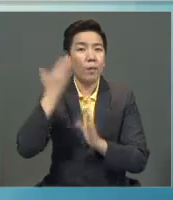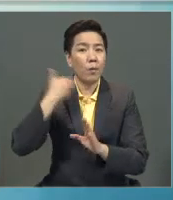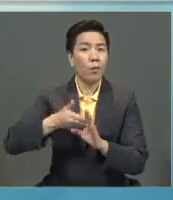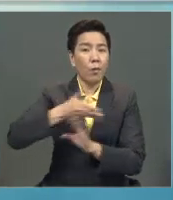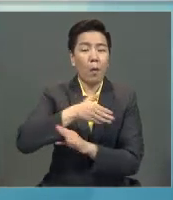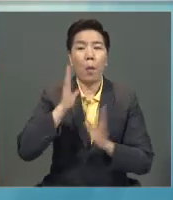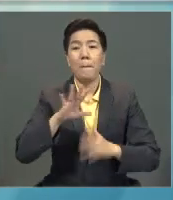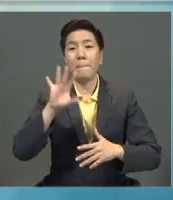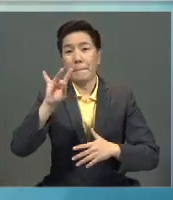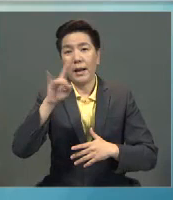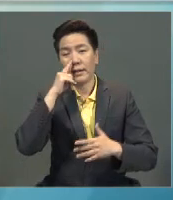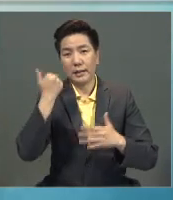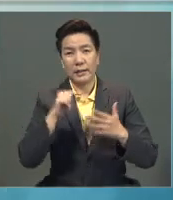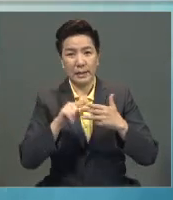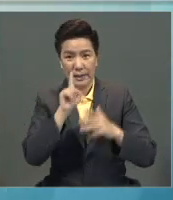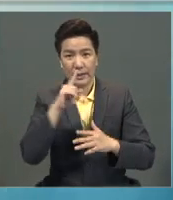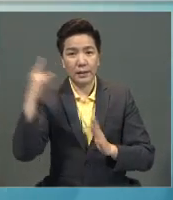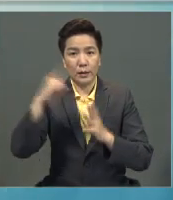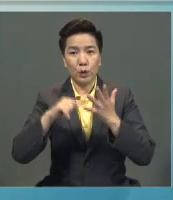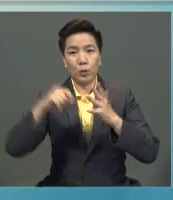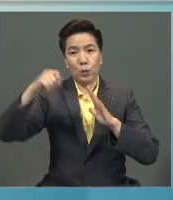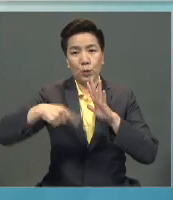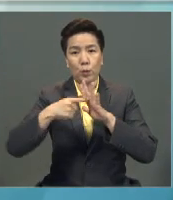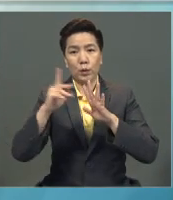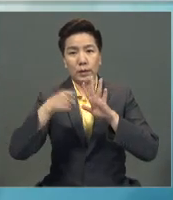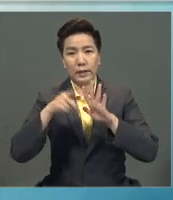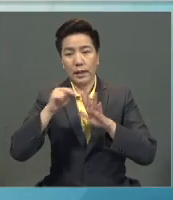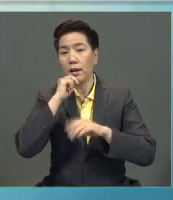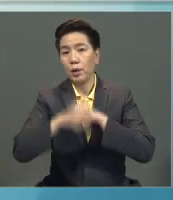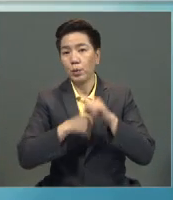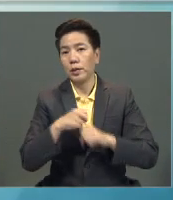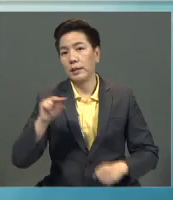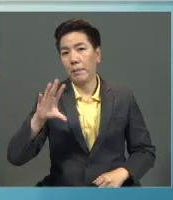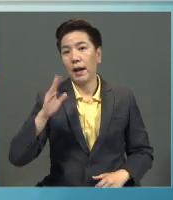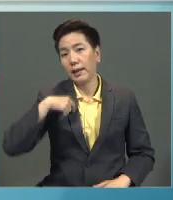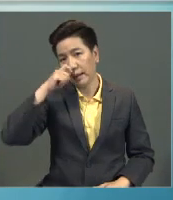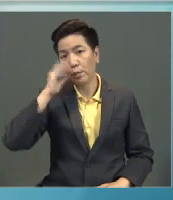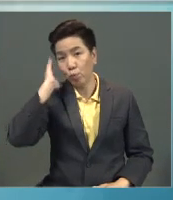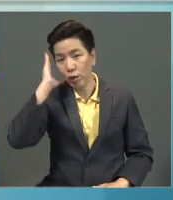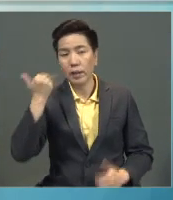กรกฎาคมออกมาถึงเมืองไทยเนี่ยนะคะเป็นเที่ยวบินเดียวกับที่เคยรายงานก่อนหน้านี้แล้ว8คนอีกหนึ่งคนกลับมาจากซูดานเป็นชายไทยอายุ35